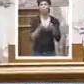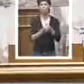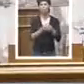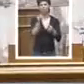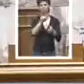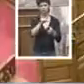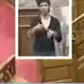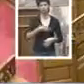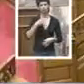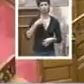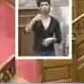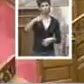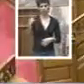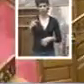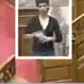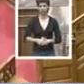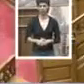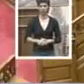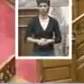δεν το φέρεις.